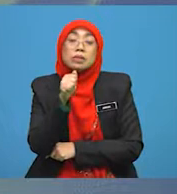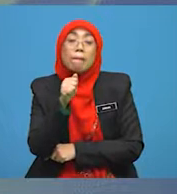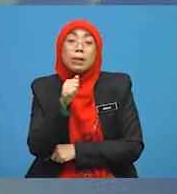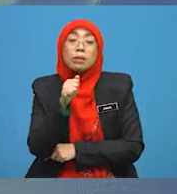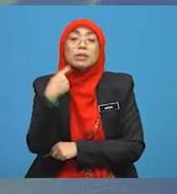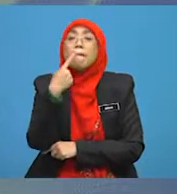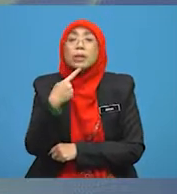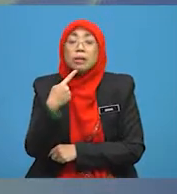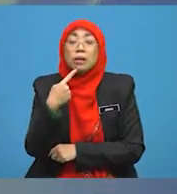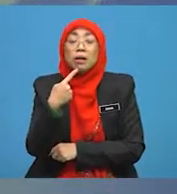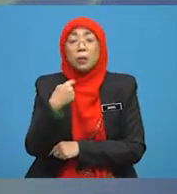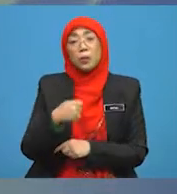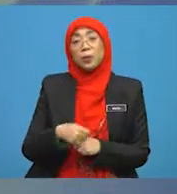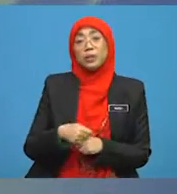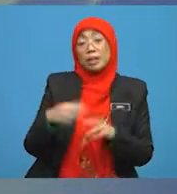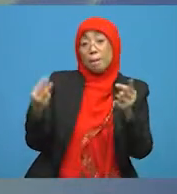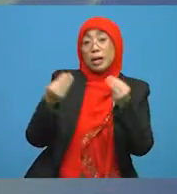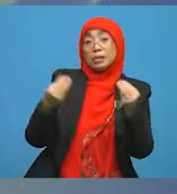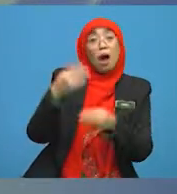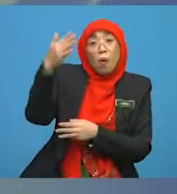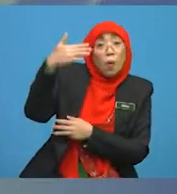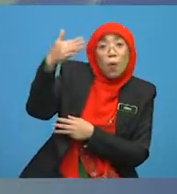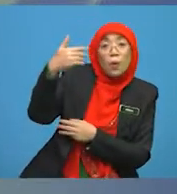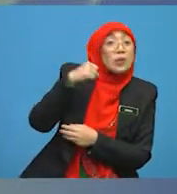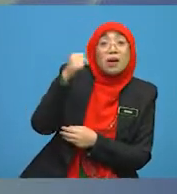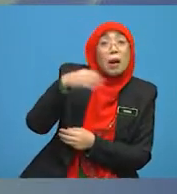sesuatu majlis bagi mewujudkan kemesraan.